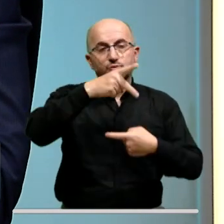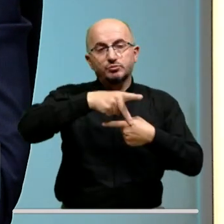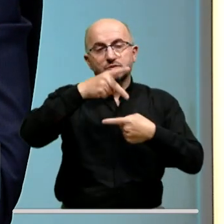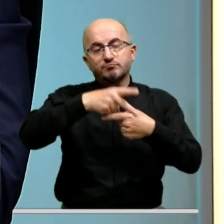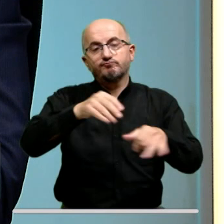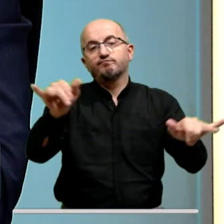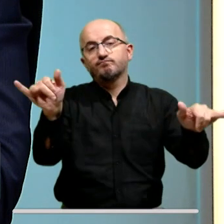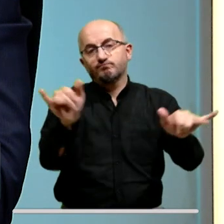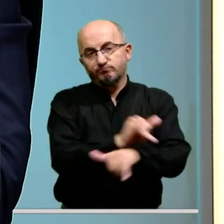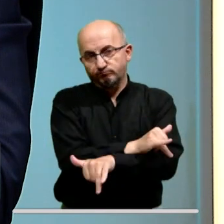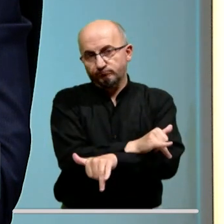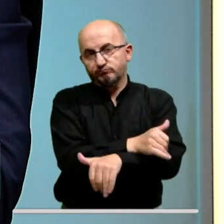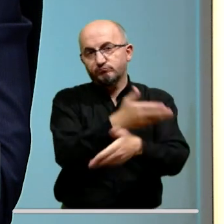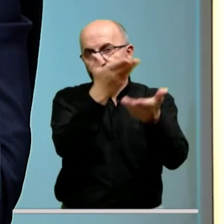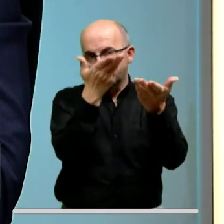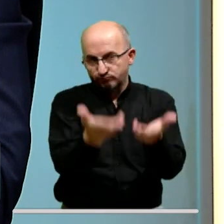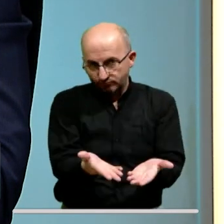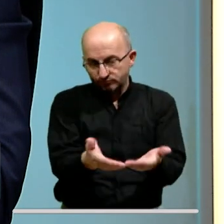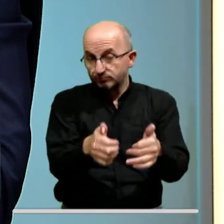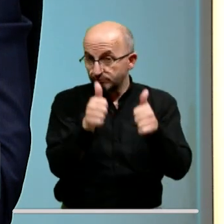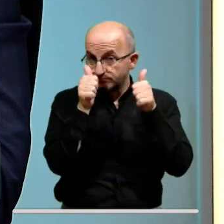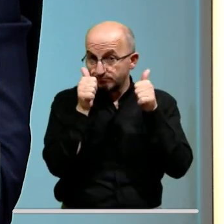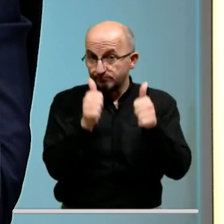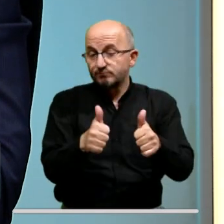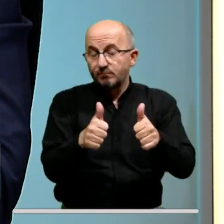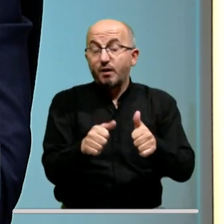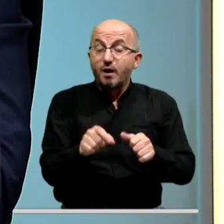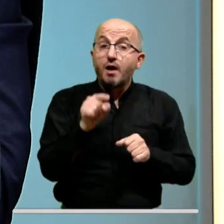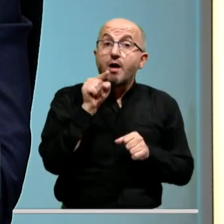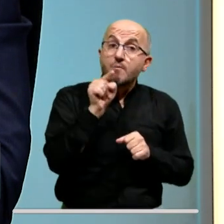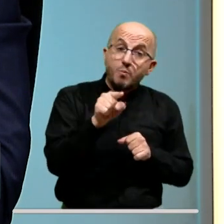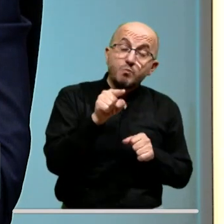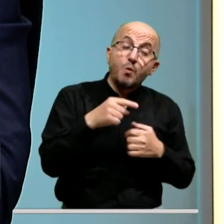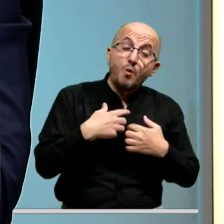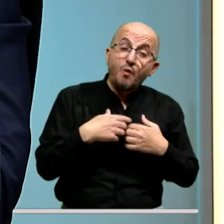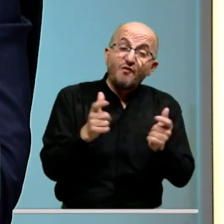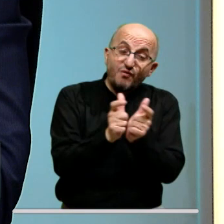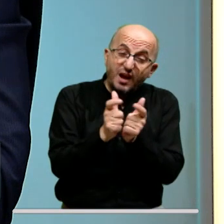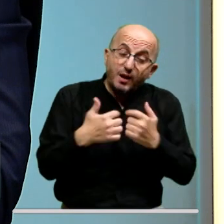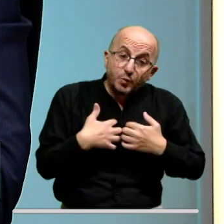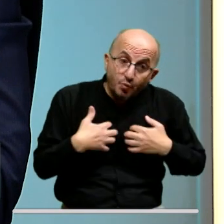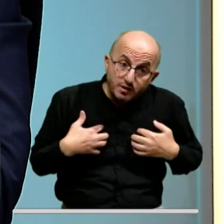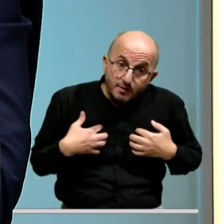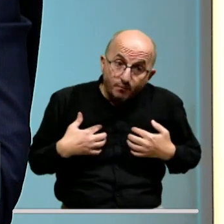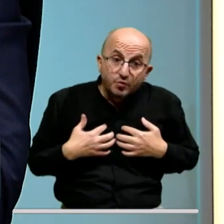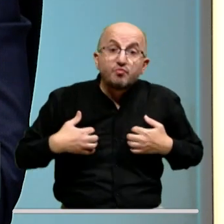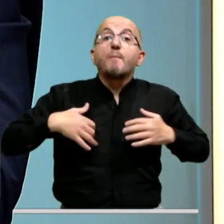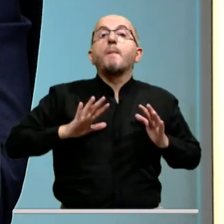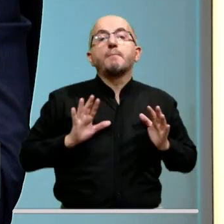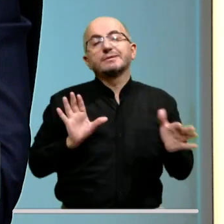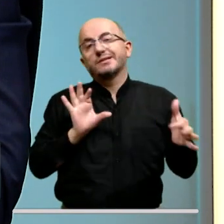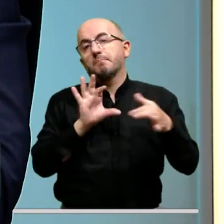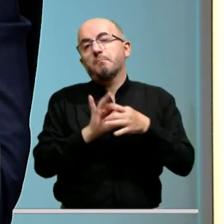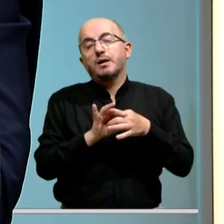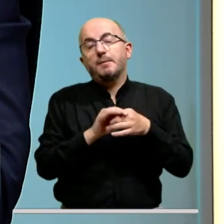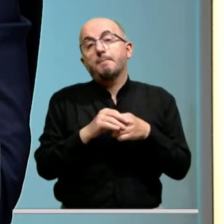zekatlar geçerlidir. Tamamen bu kuruluşa güvenip güvenmemesine bağlıdır. Yani biz tek